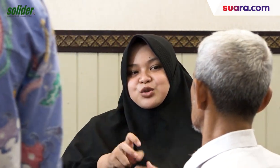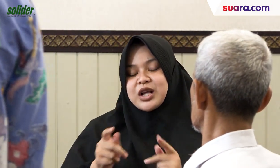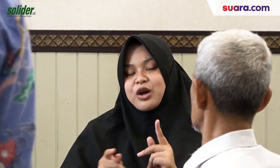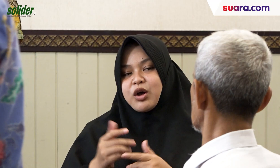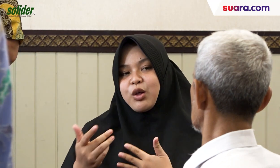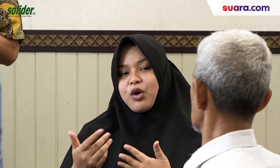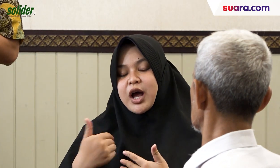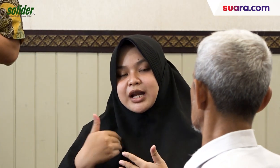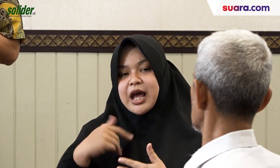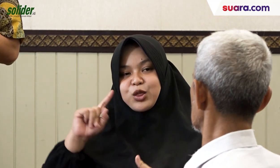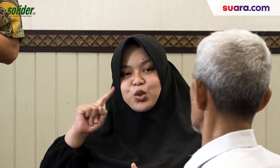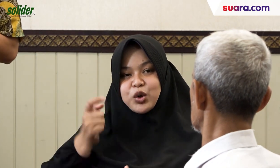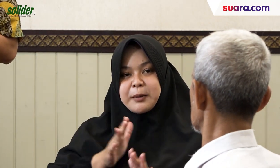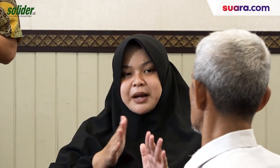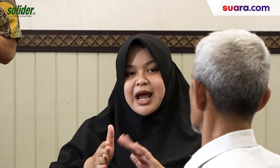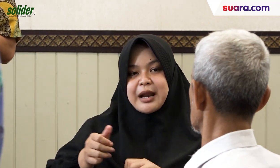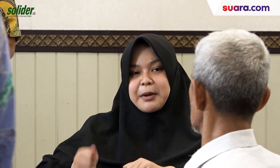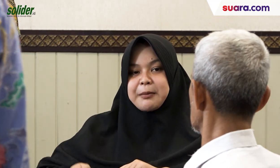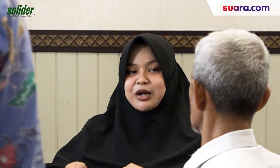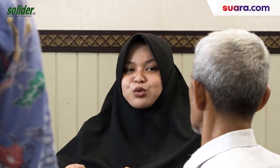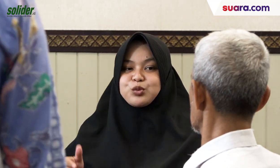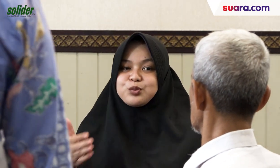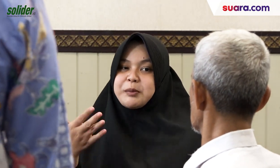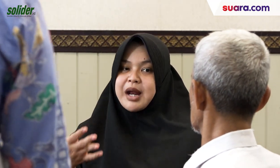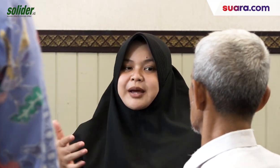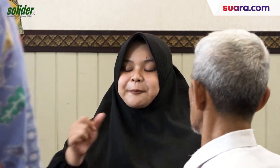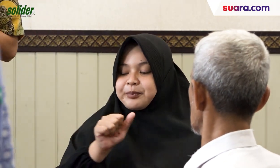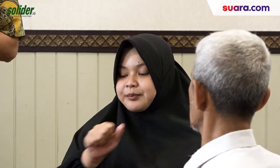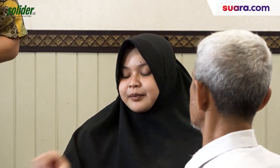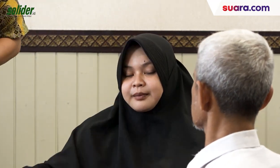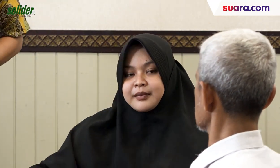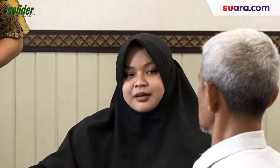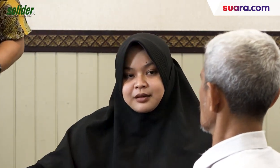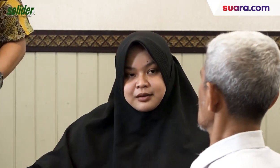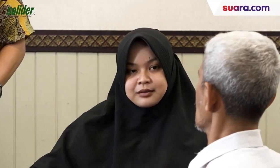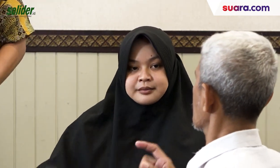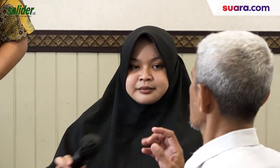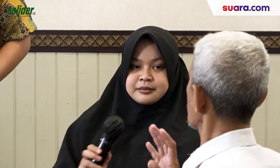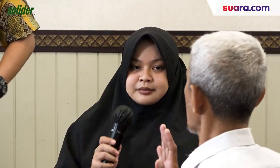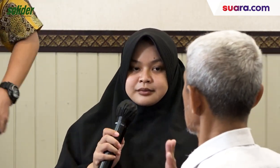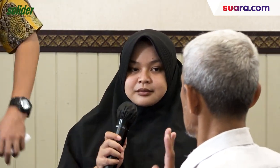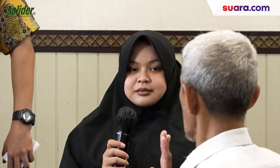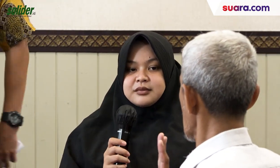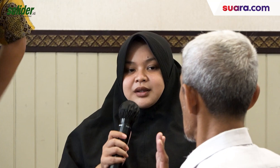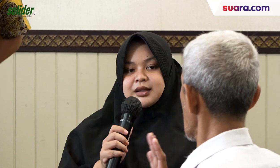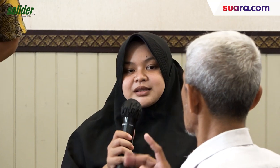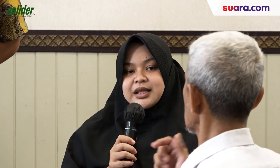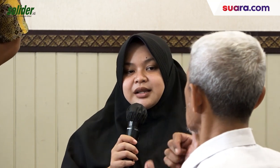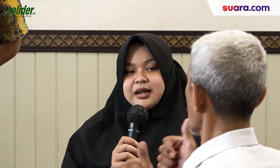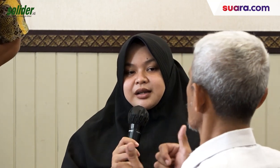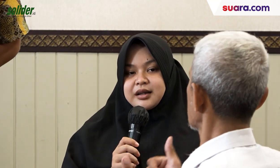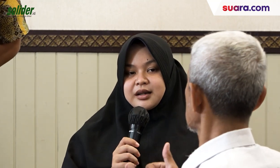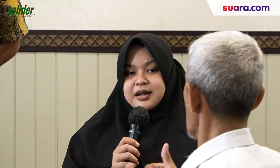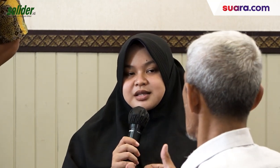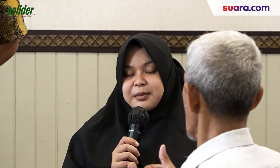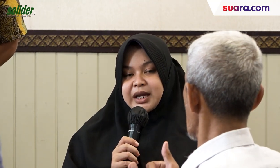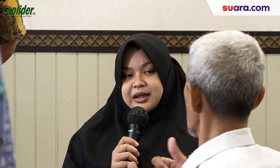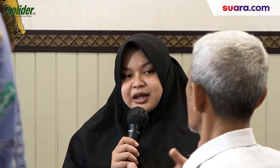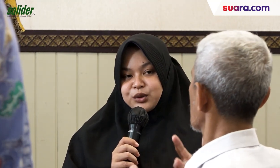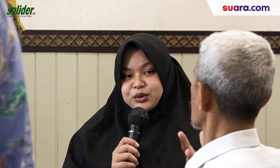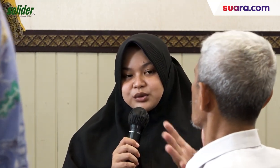dilakukan jika Tulip hadapan dengan hukum silakan Fandy Hai jadi